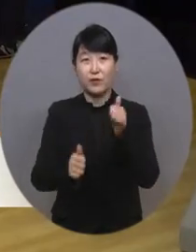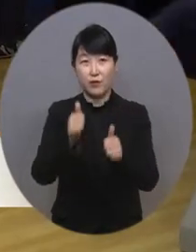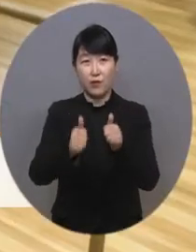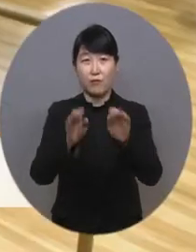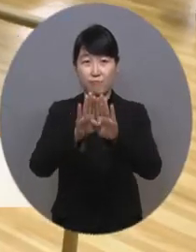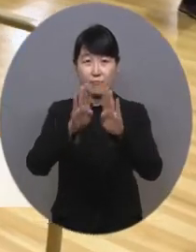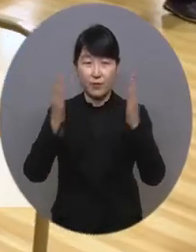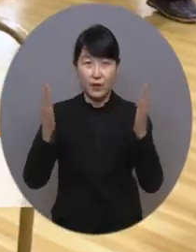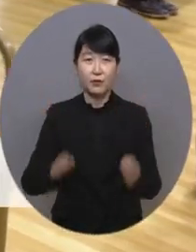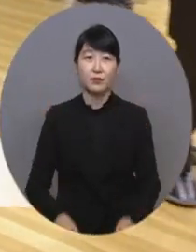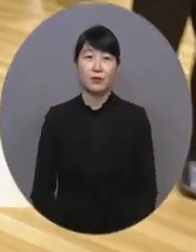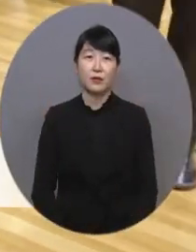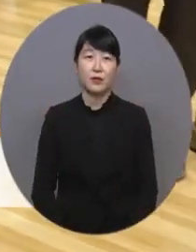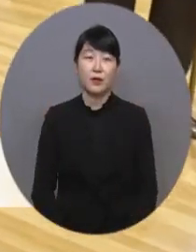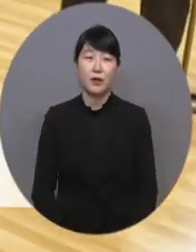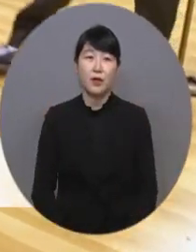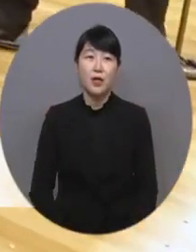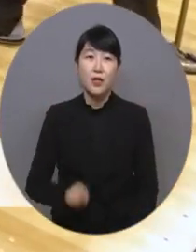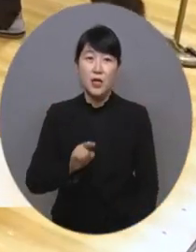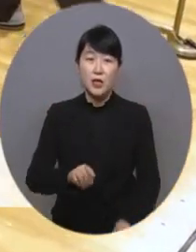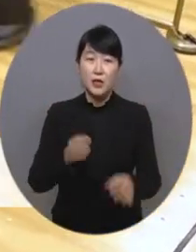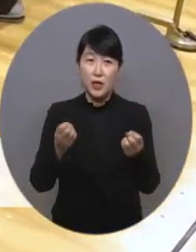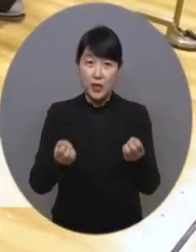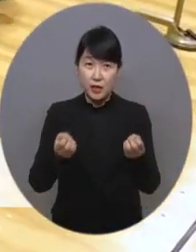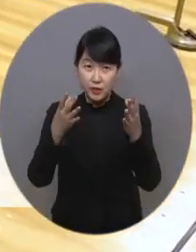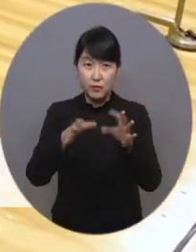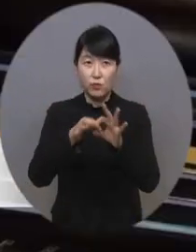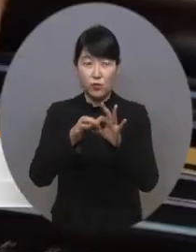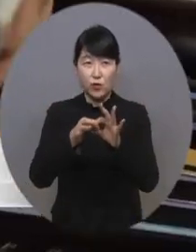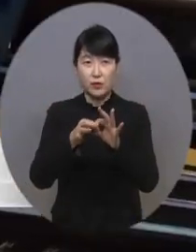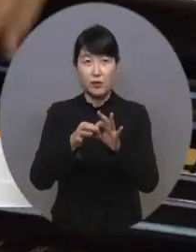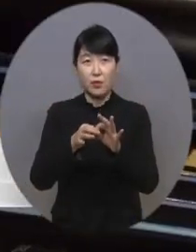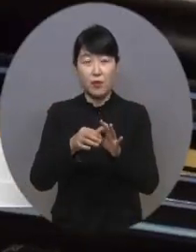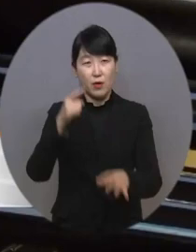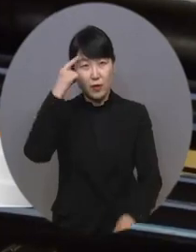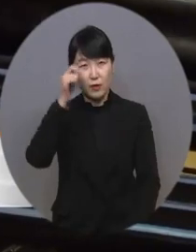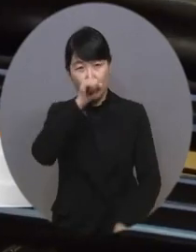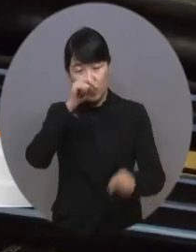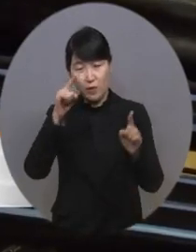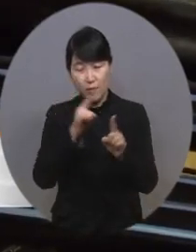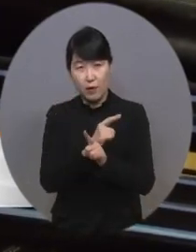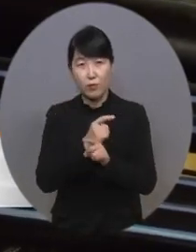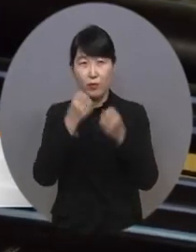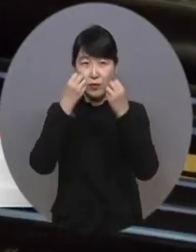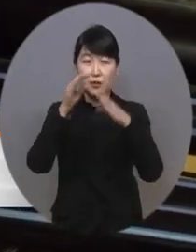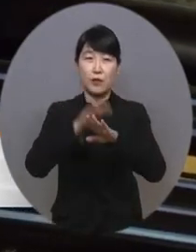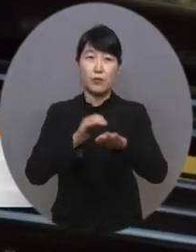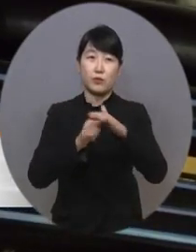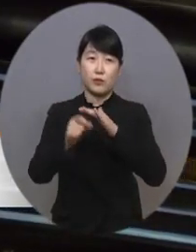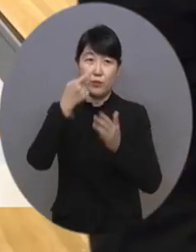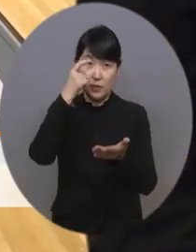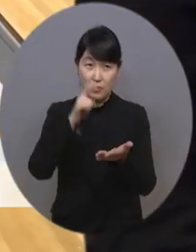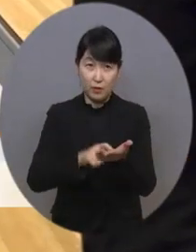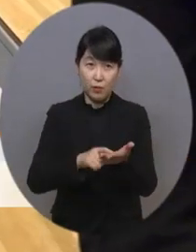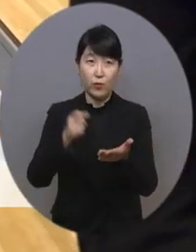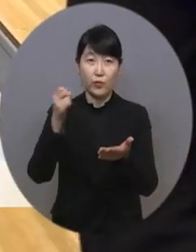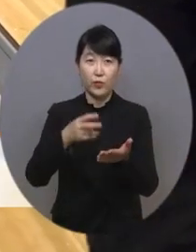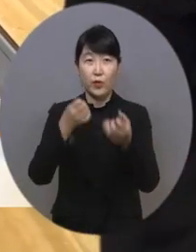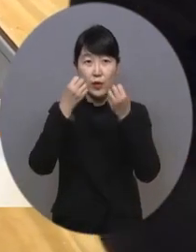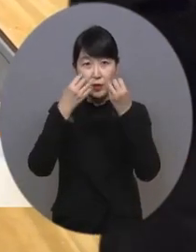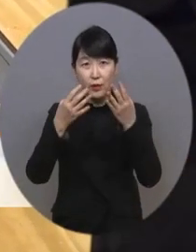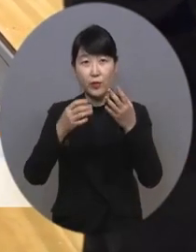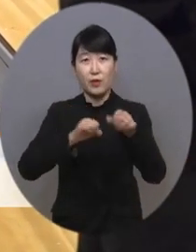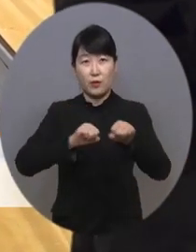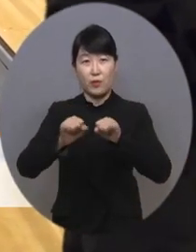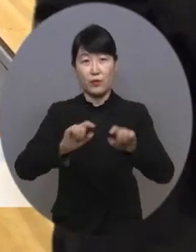이번 대회는 장애인 생활체육을 통한 인식 개선과 신인 선수 발굴, 생활체육 대회 개최를 통한 신규 장애인